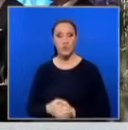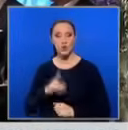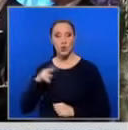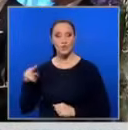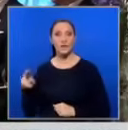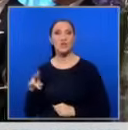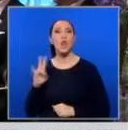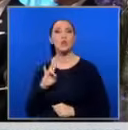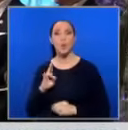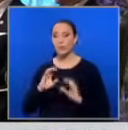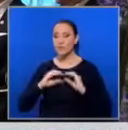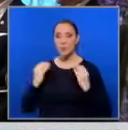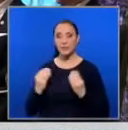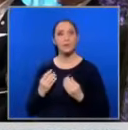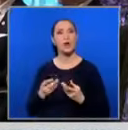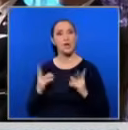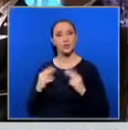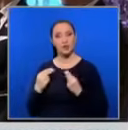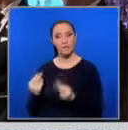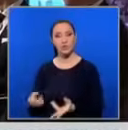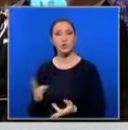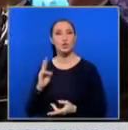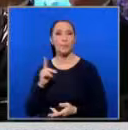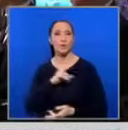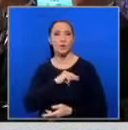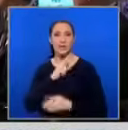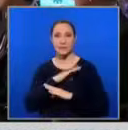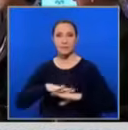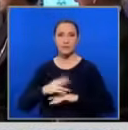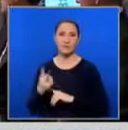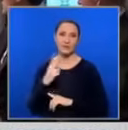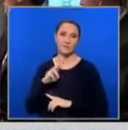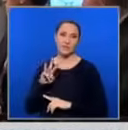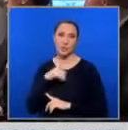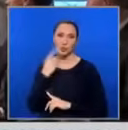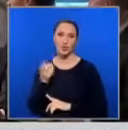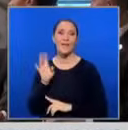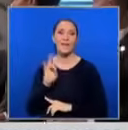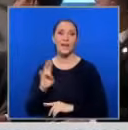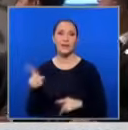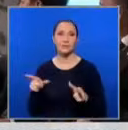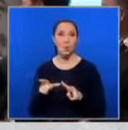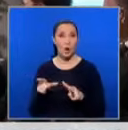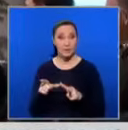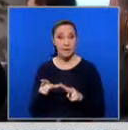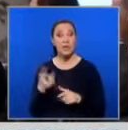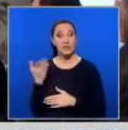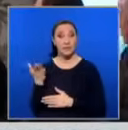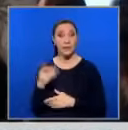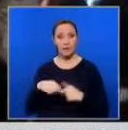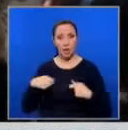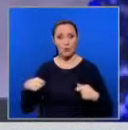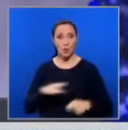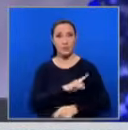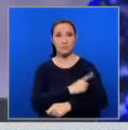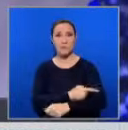Норвежкият Нобелов комитет реши да връчи Нобеловата награда за мир за 2023 година на Наргес Мухамади за нейната дълга и